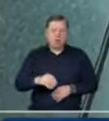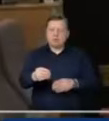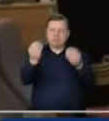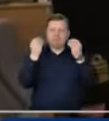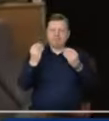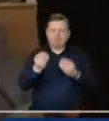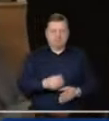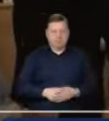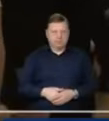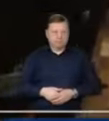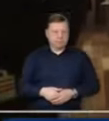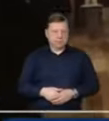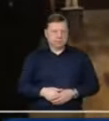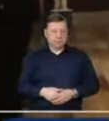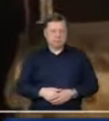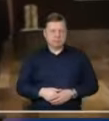bezcenny.